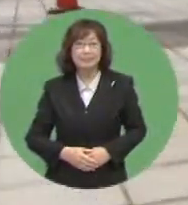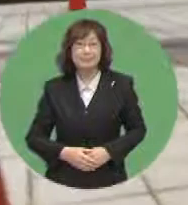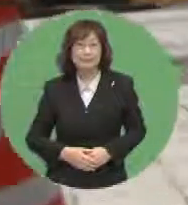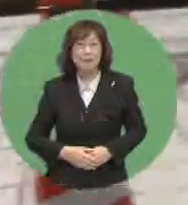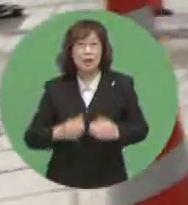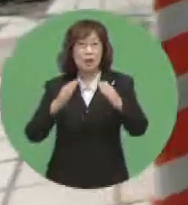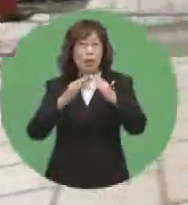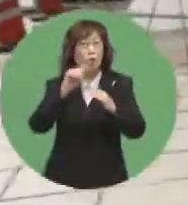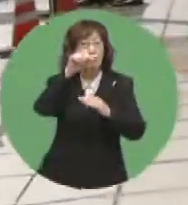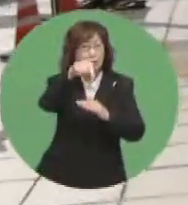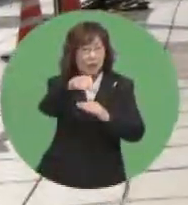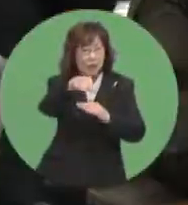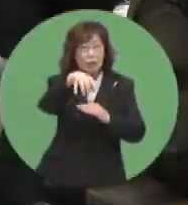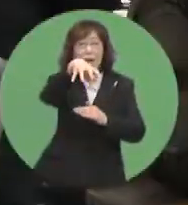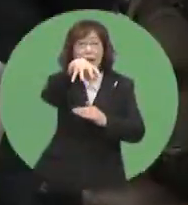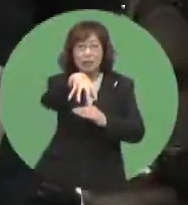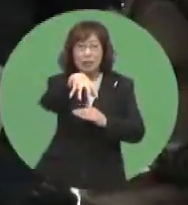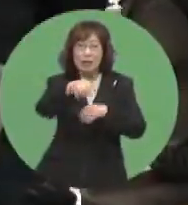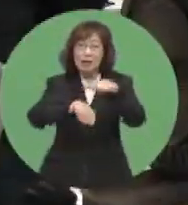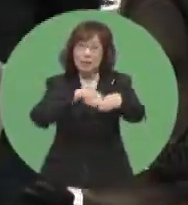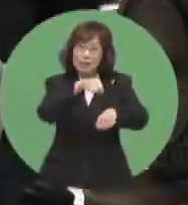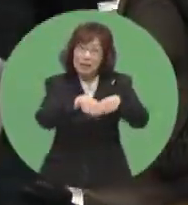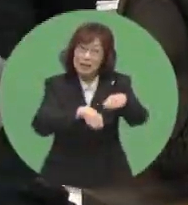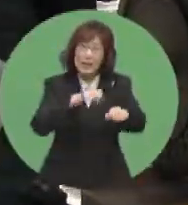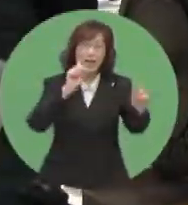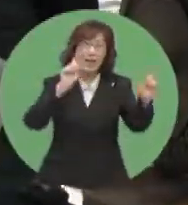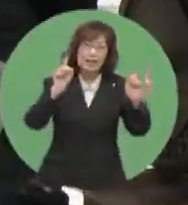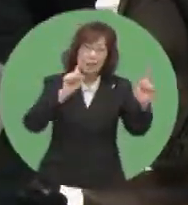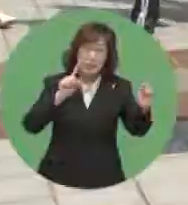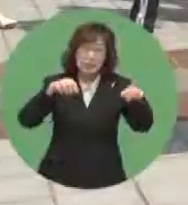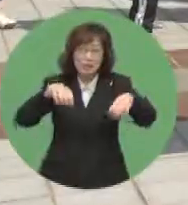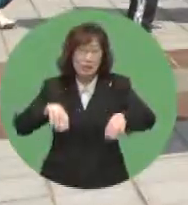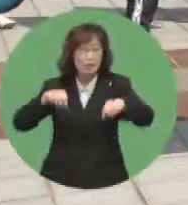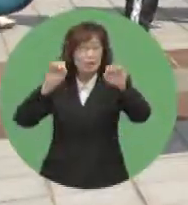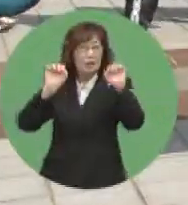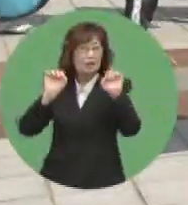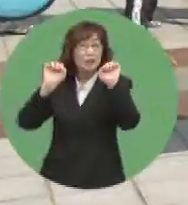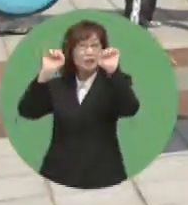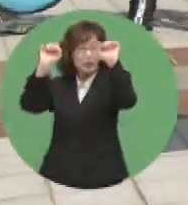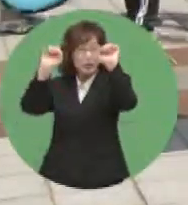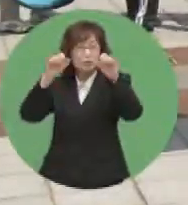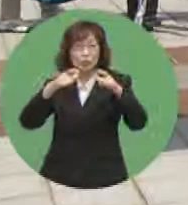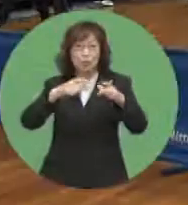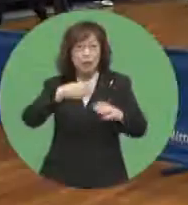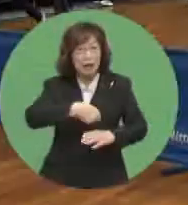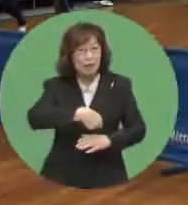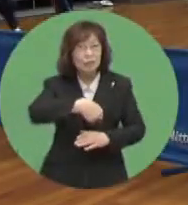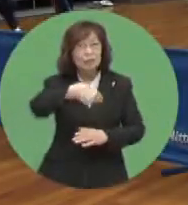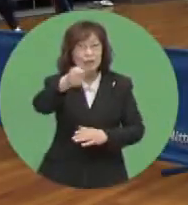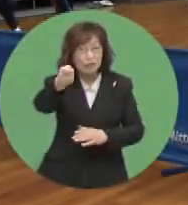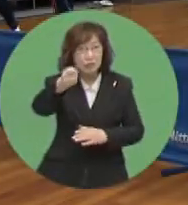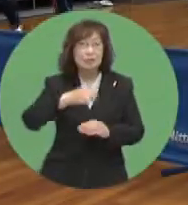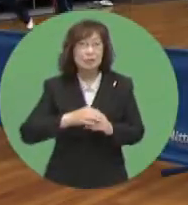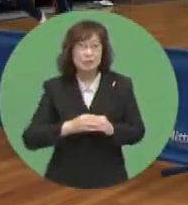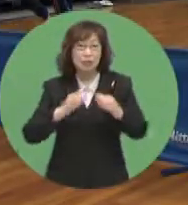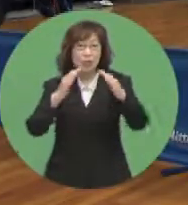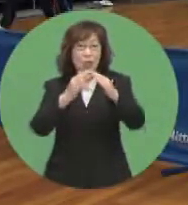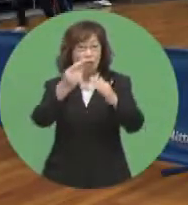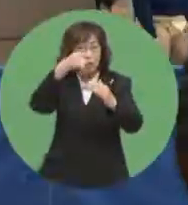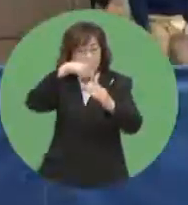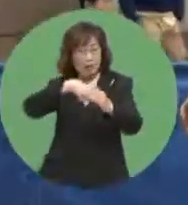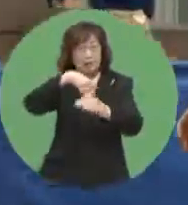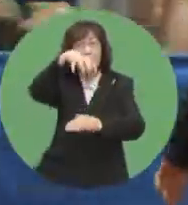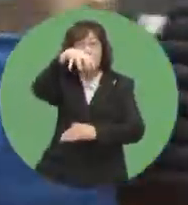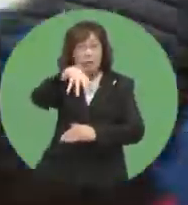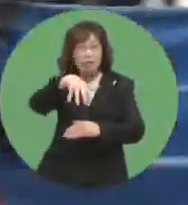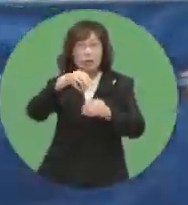屋外会場では自転車遊びやウェイトリフティング、フライングディスクなど、また屋内会場では